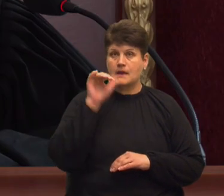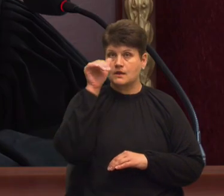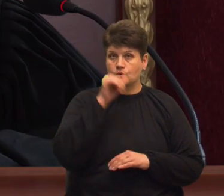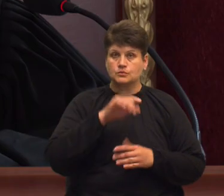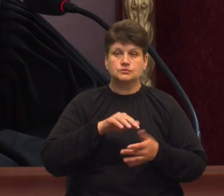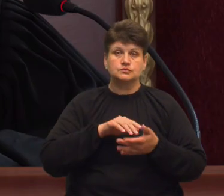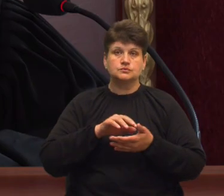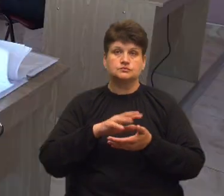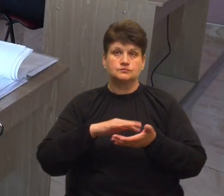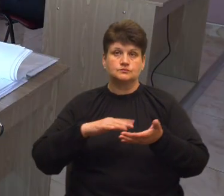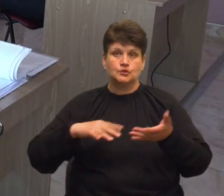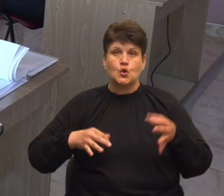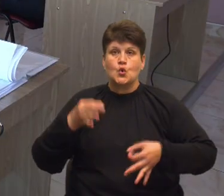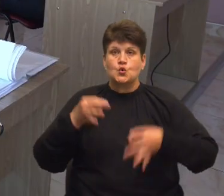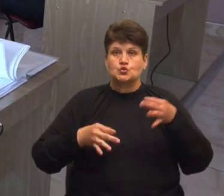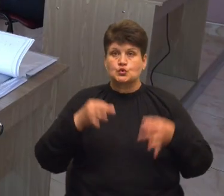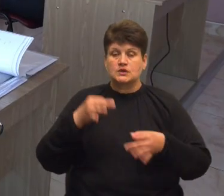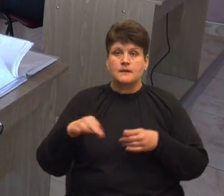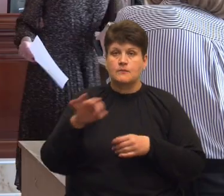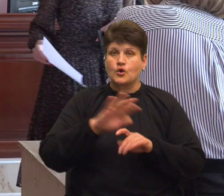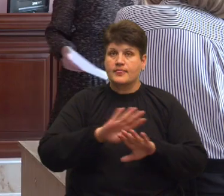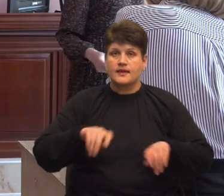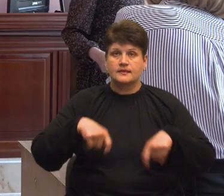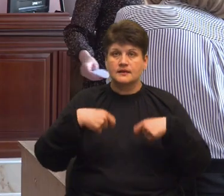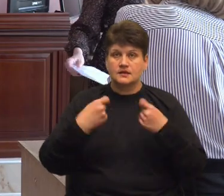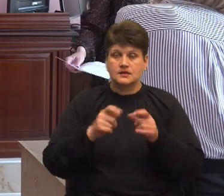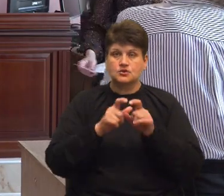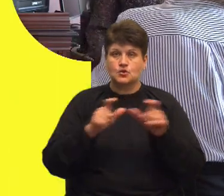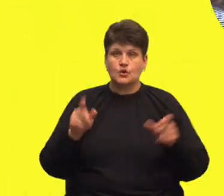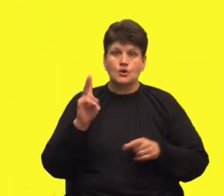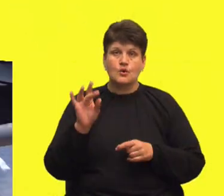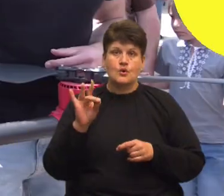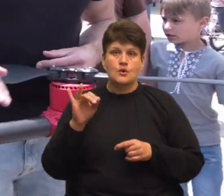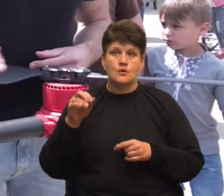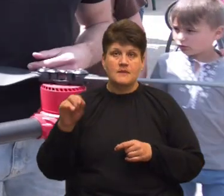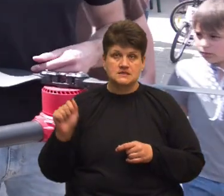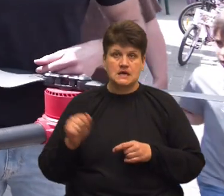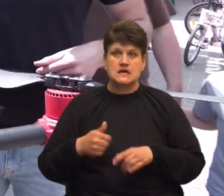через надання коропецькій школі статусу опорної Що було на засіданні сьогодні презентували